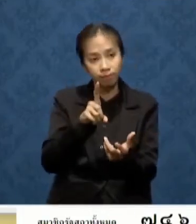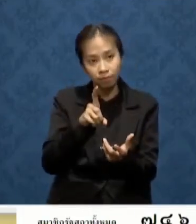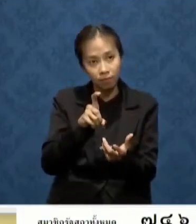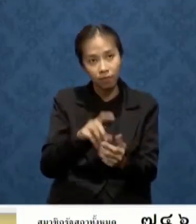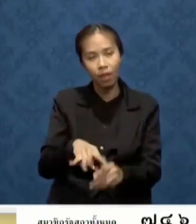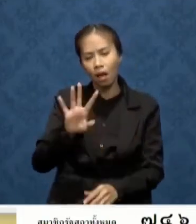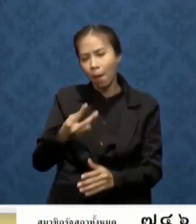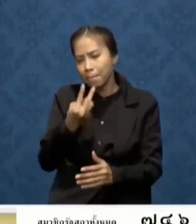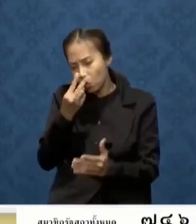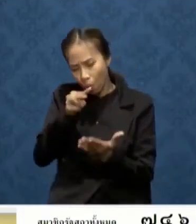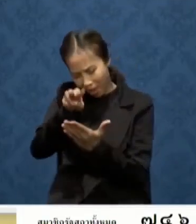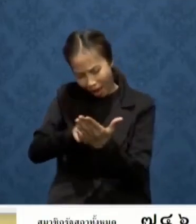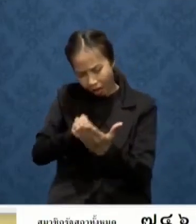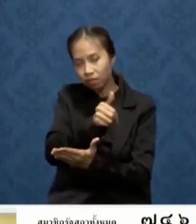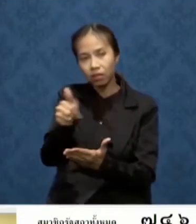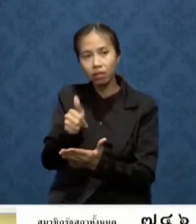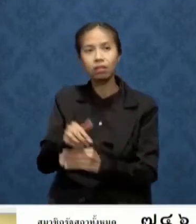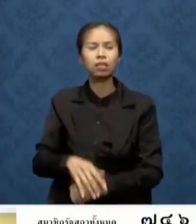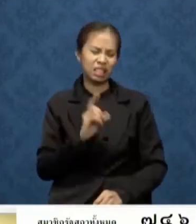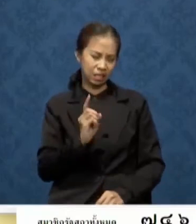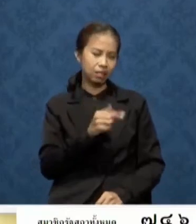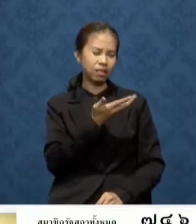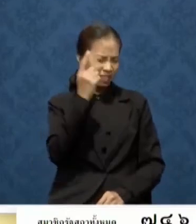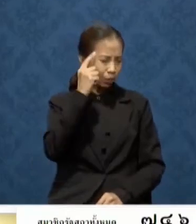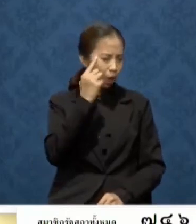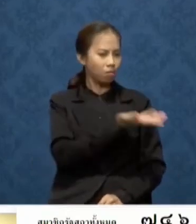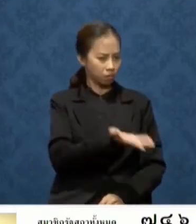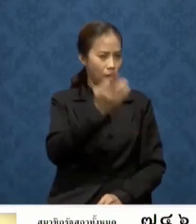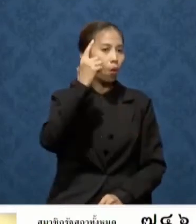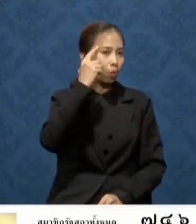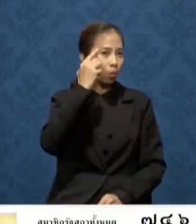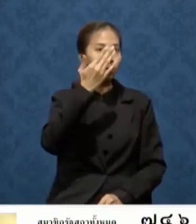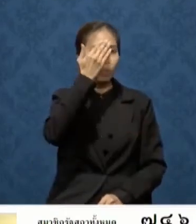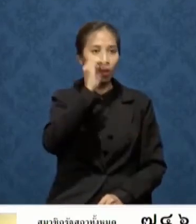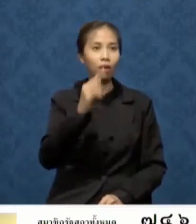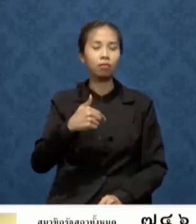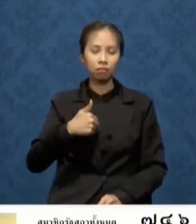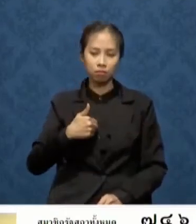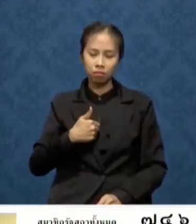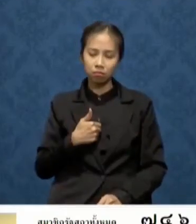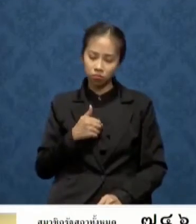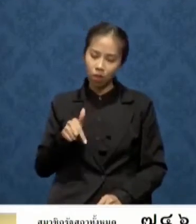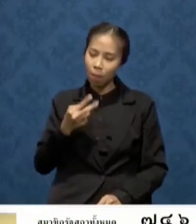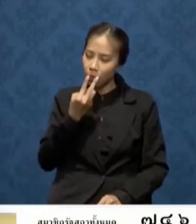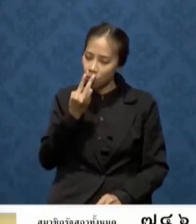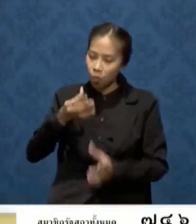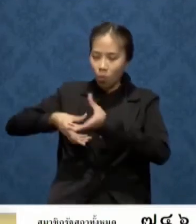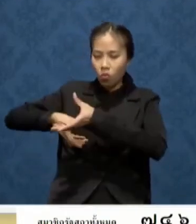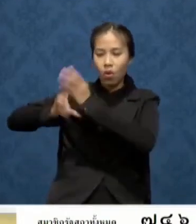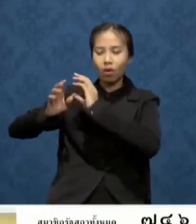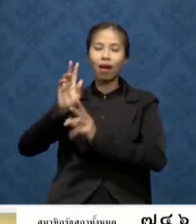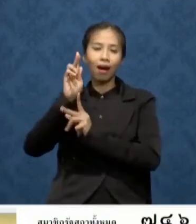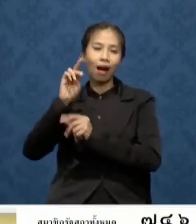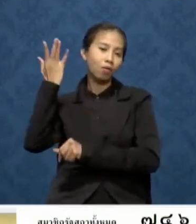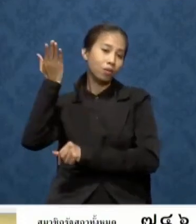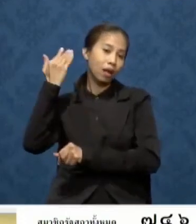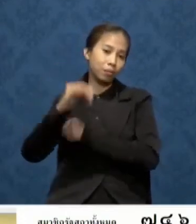ดูใ้ใให้ดๆครัแลอัที่จริงพวกทานกน่าจะรอยู่เกีย settleเพรพวกผมลองไปย้อนดูข่วเมอนปี